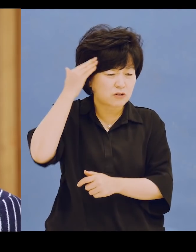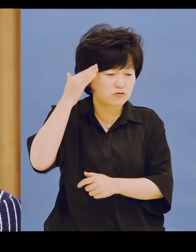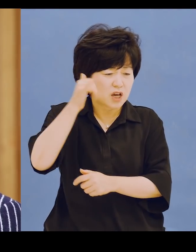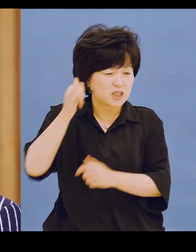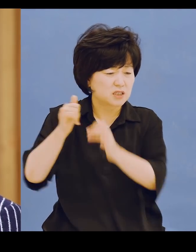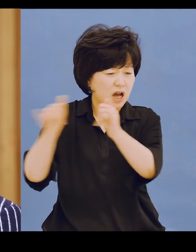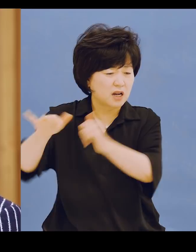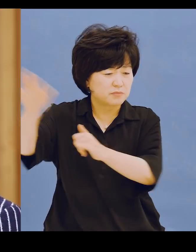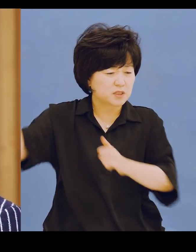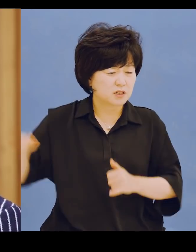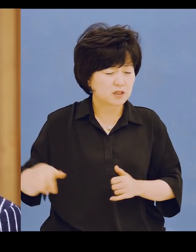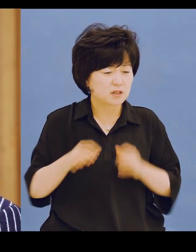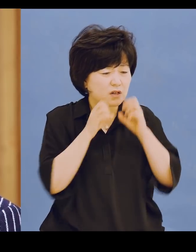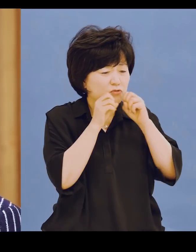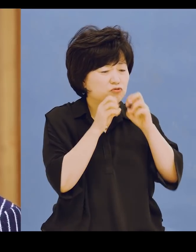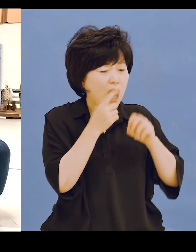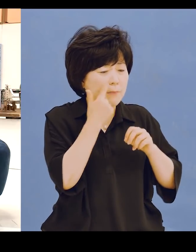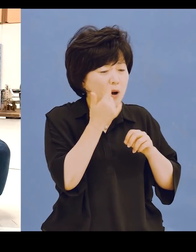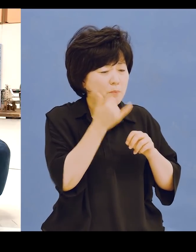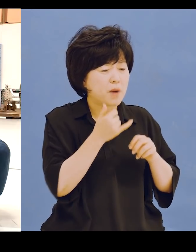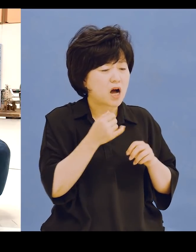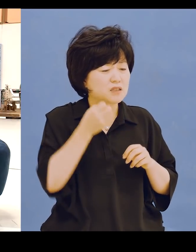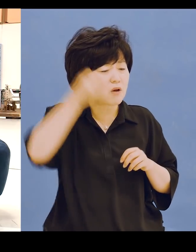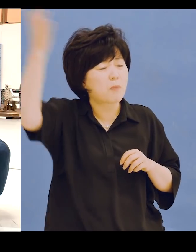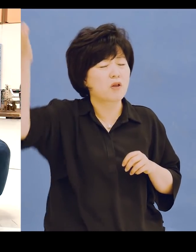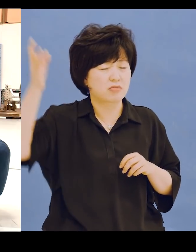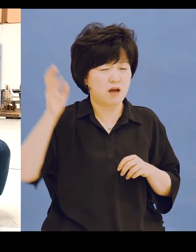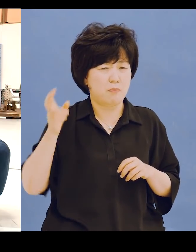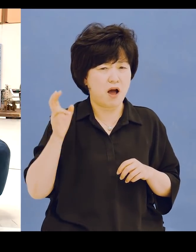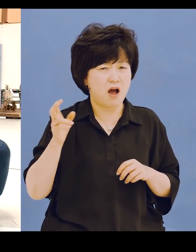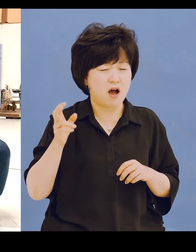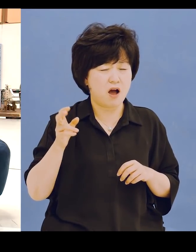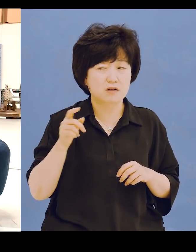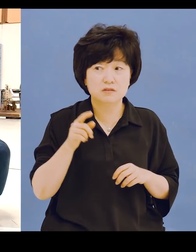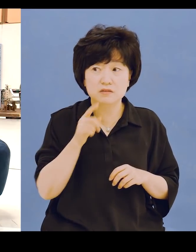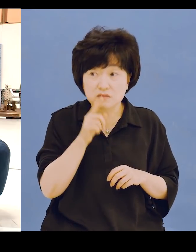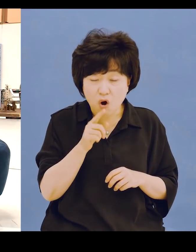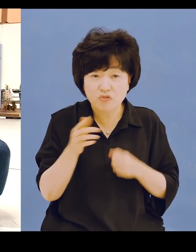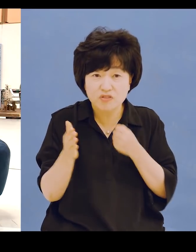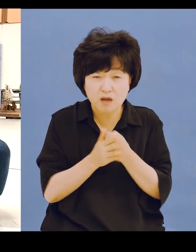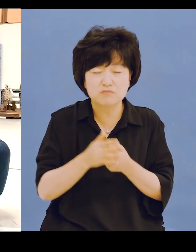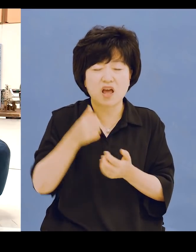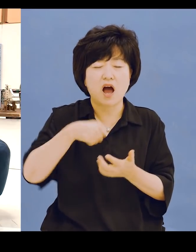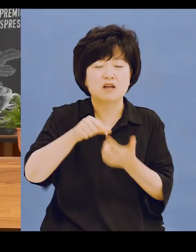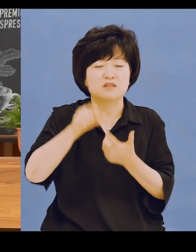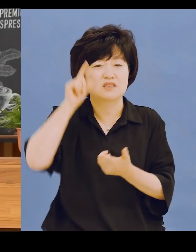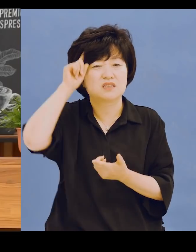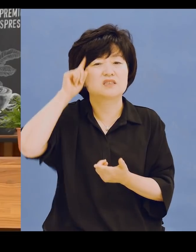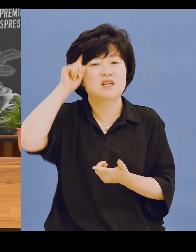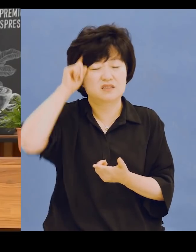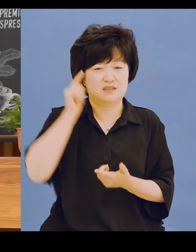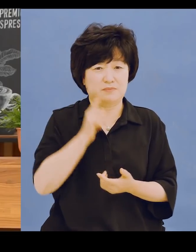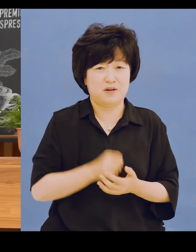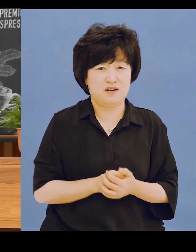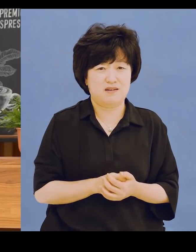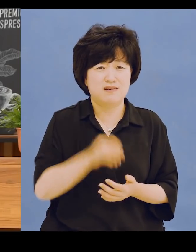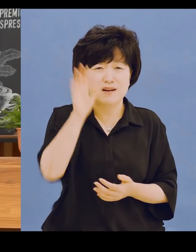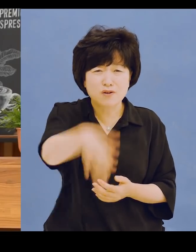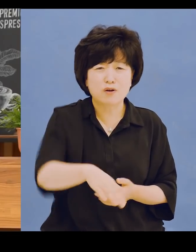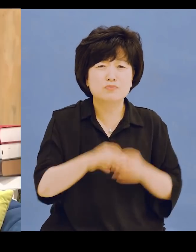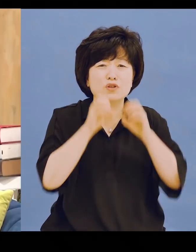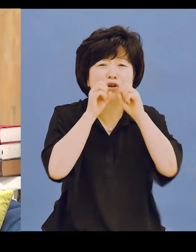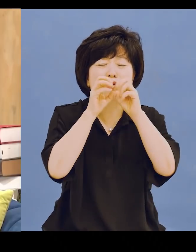정말 그 스트레스가 됩니다. 우리 잊혀지는구나. 그러니까 여러분이 보내는 한 편지 하나가요 선교사를 살려요. 그냥